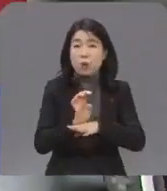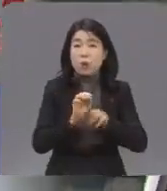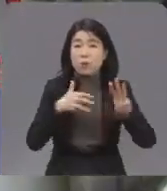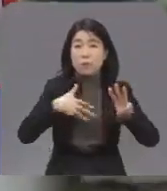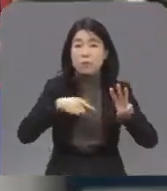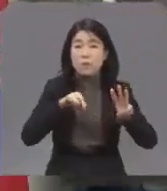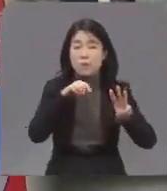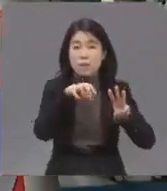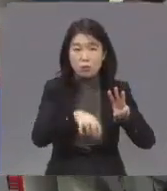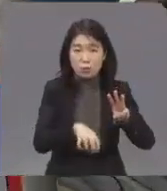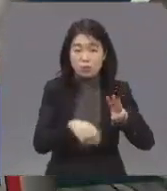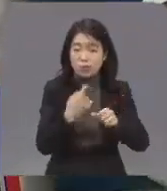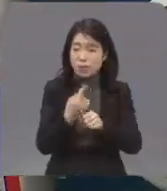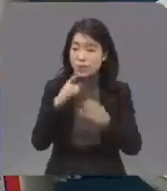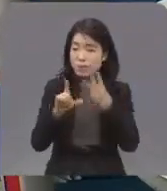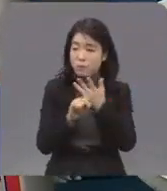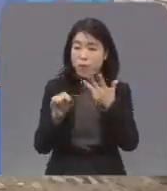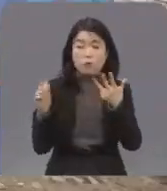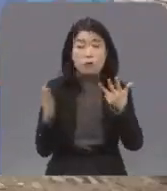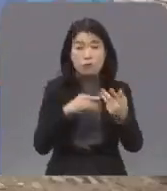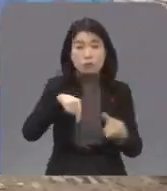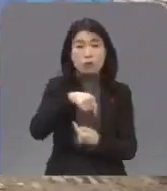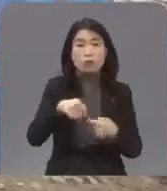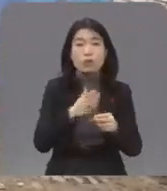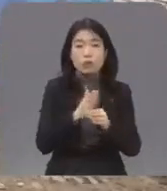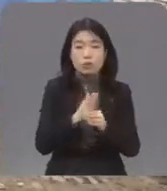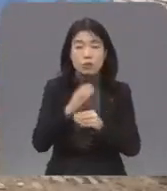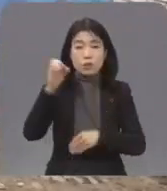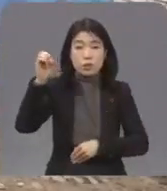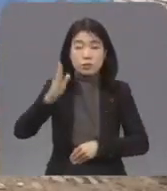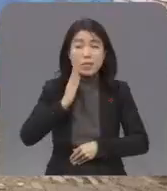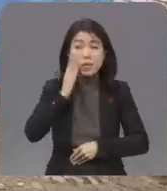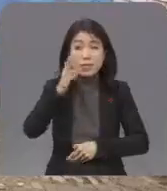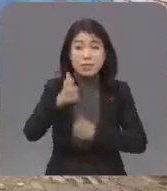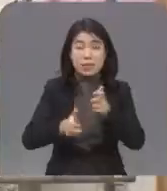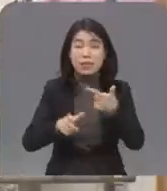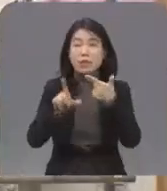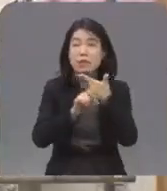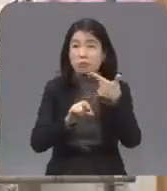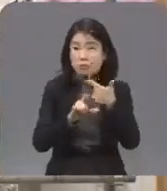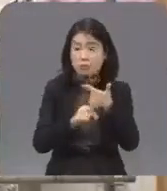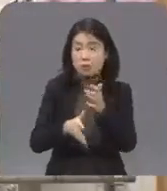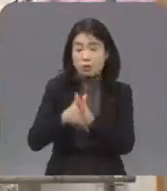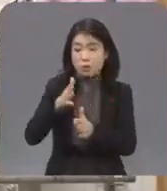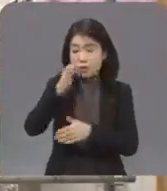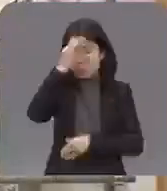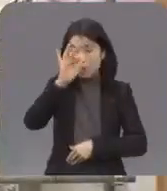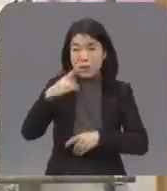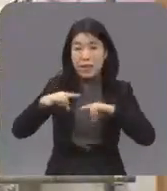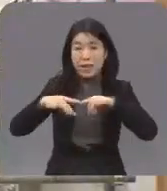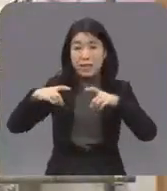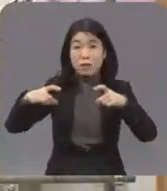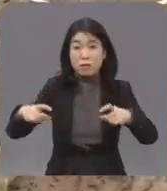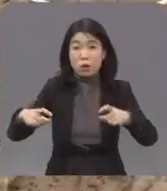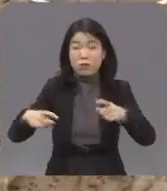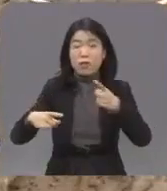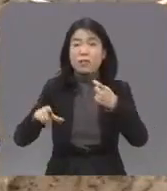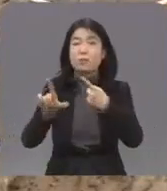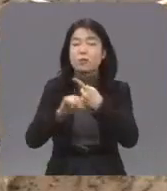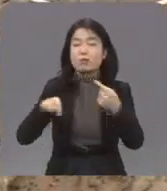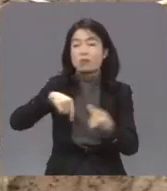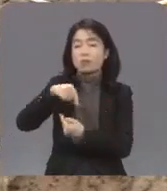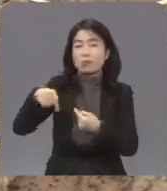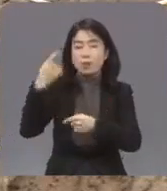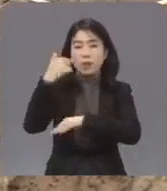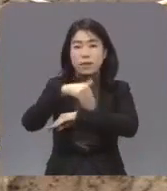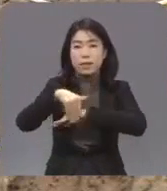산단은 지난해 8월부터 운영하고 있고 빛그린 산단은 6월, 도시첨단 에너지밸리는 11월부터